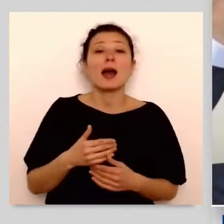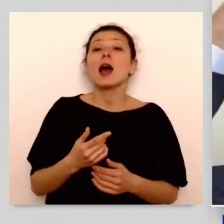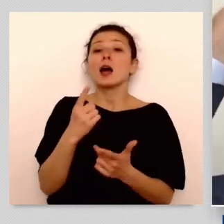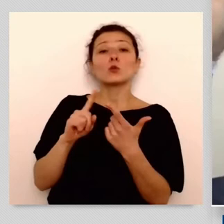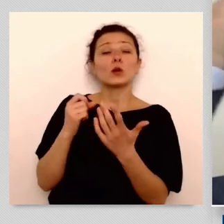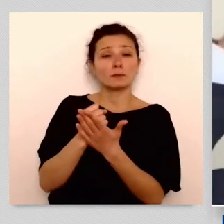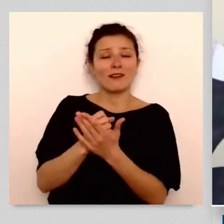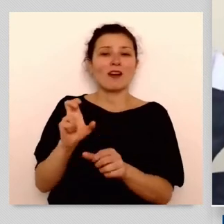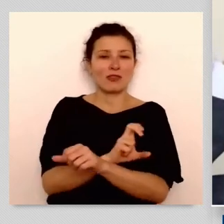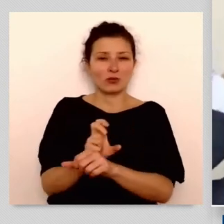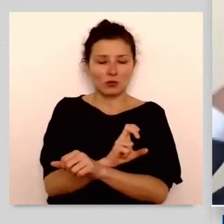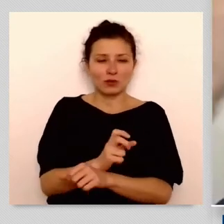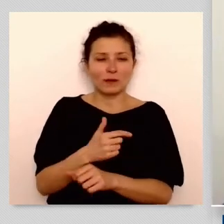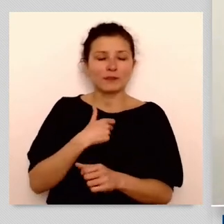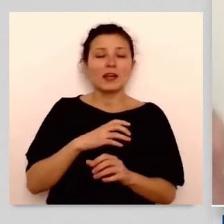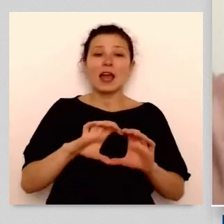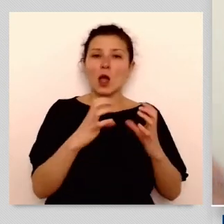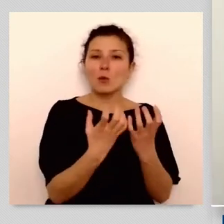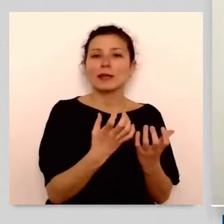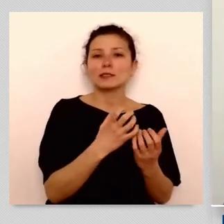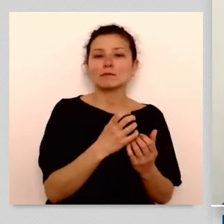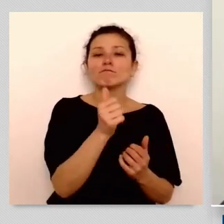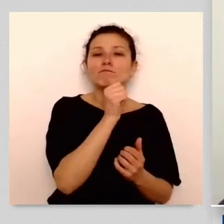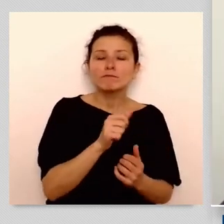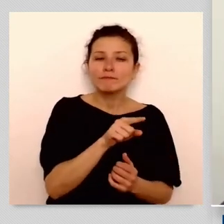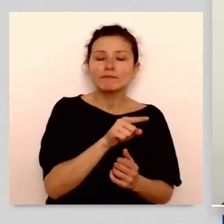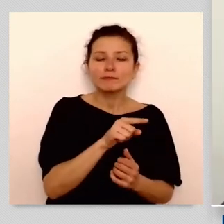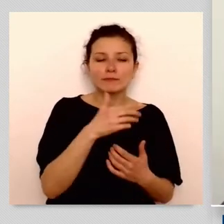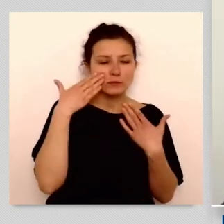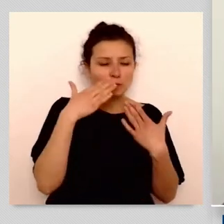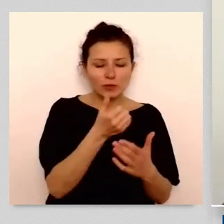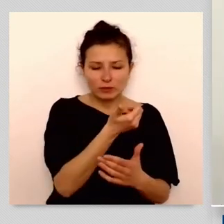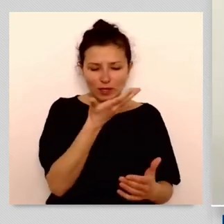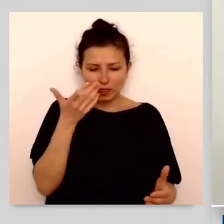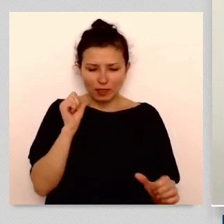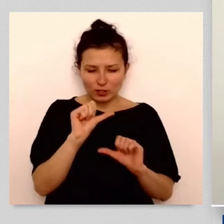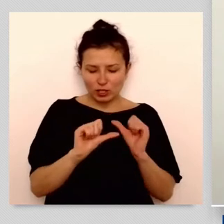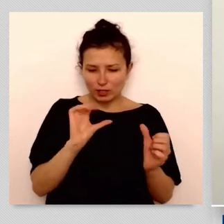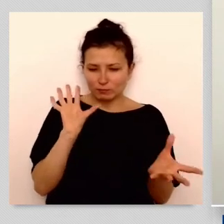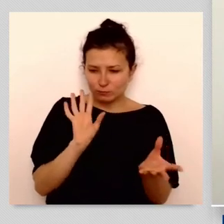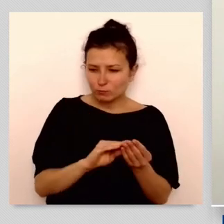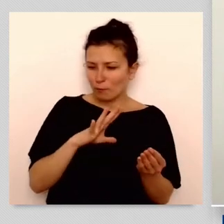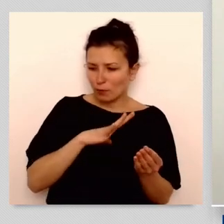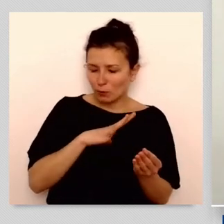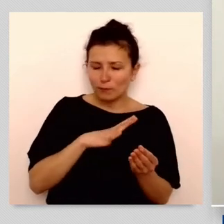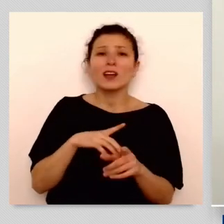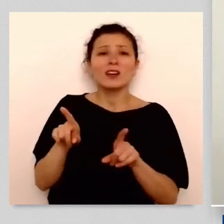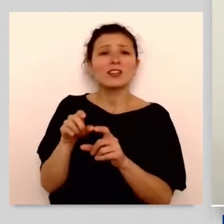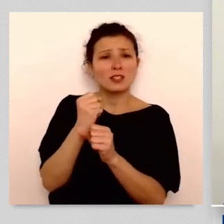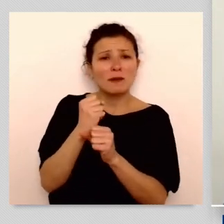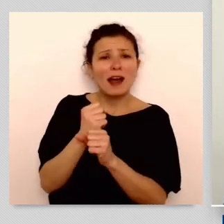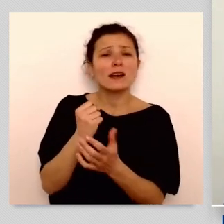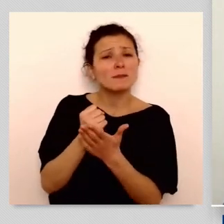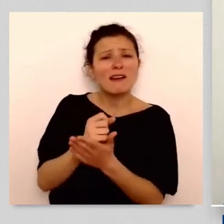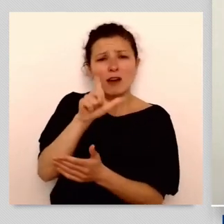zajmowałem się w tym Parlamencie Europejskim przez kilkanaście lat. No i oczywiście jest kwestia ludzi. I